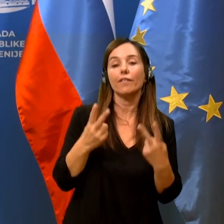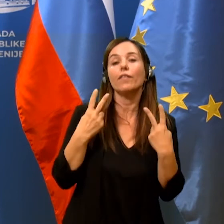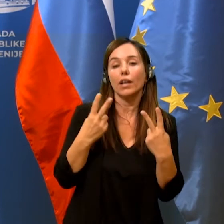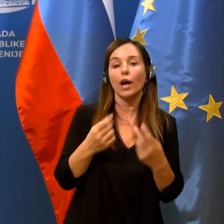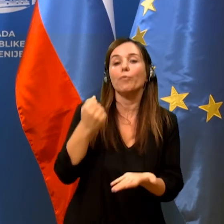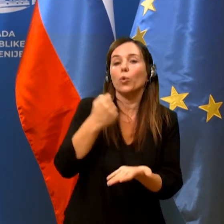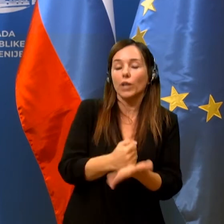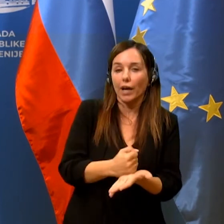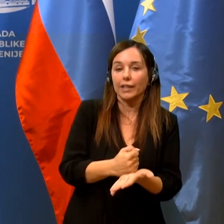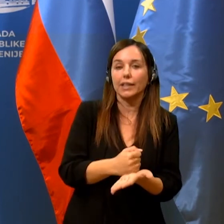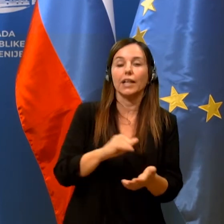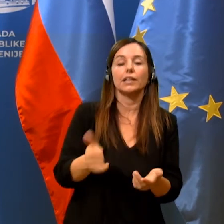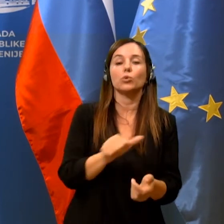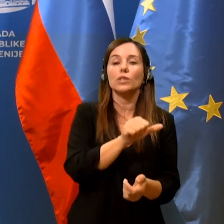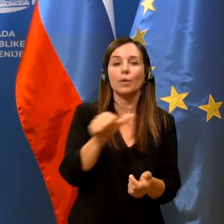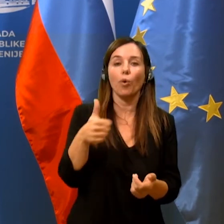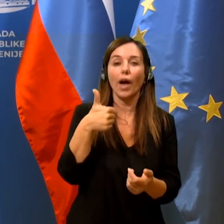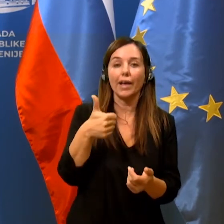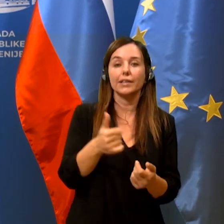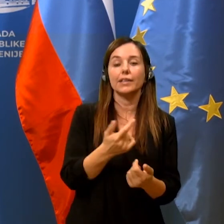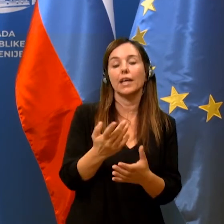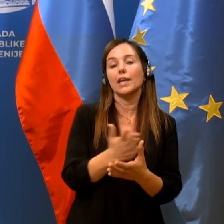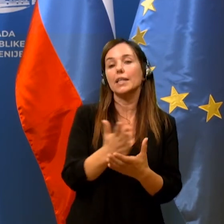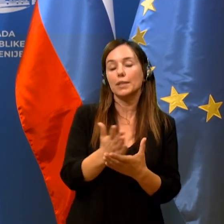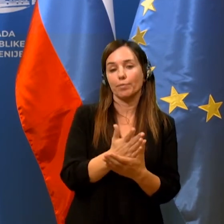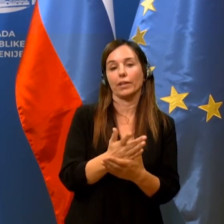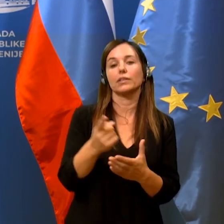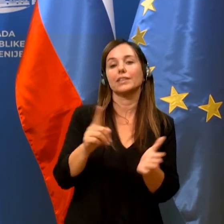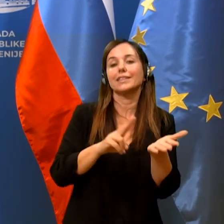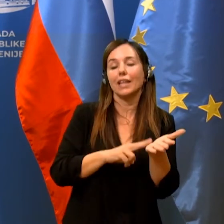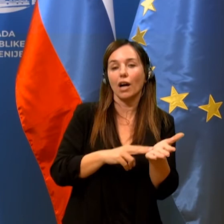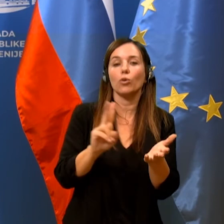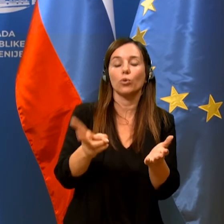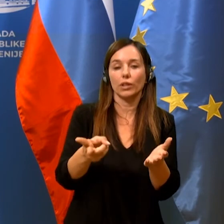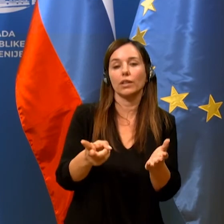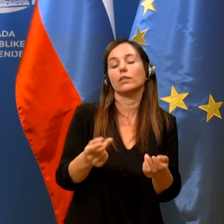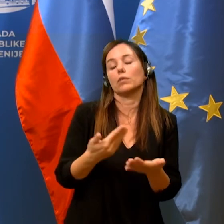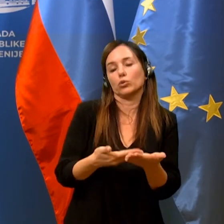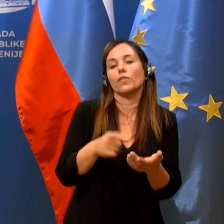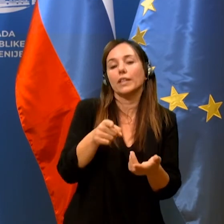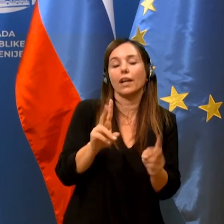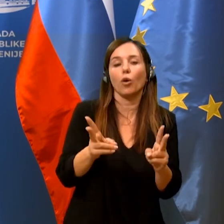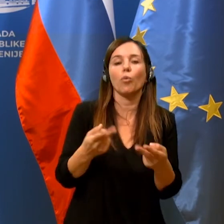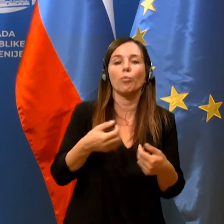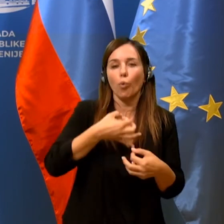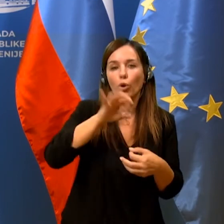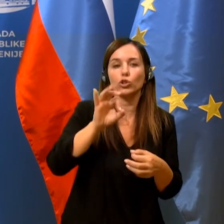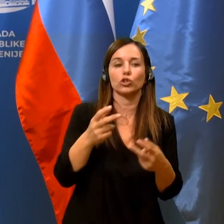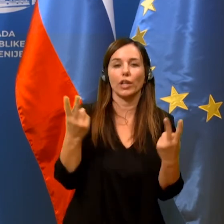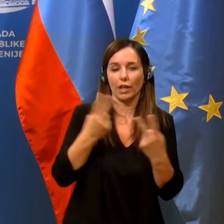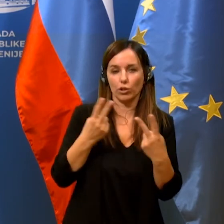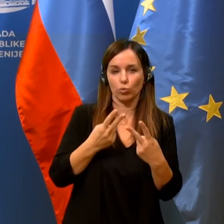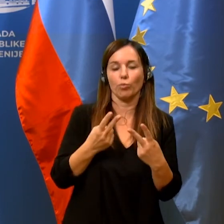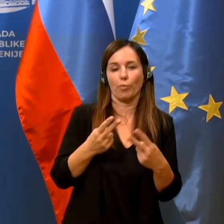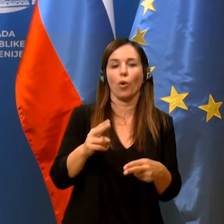poudariti, da je to zgolj eden izmed indikatorjev, na podlagi katerega lahko bolje razumemo trenutne